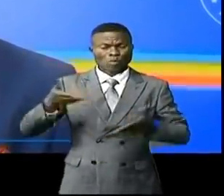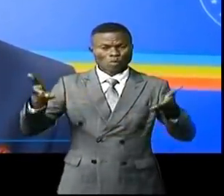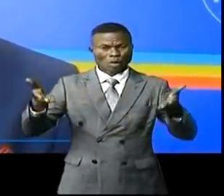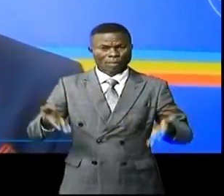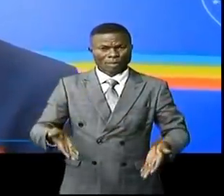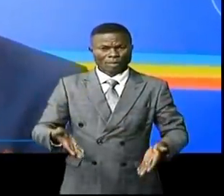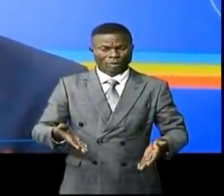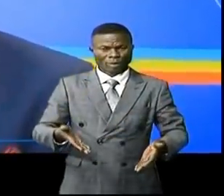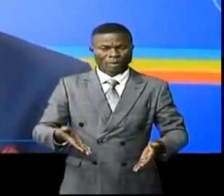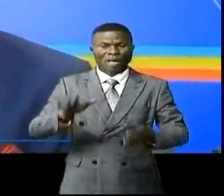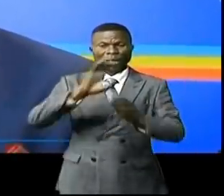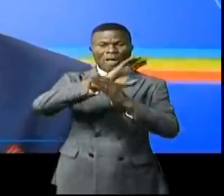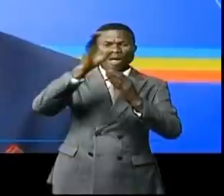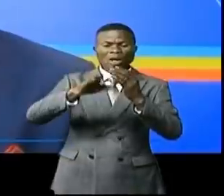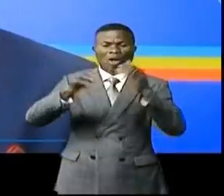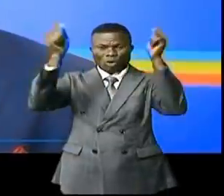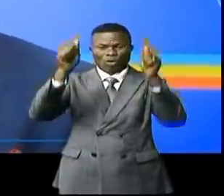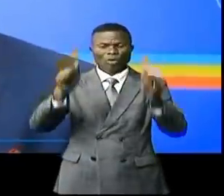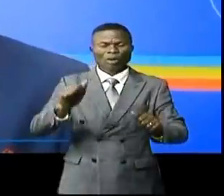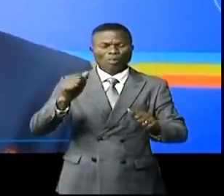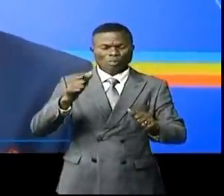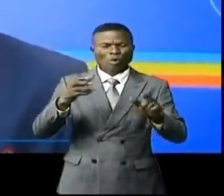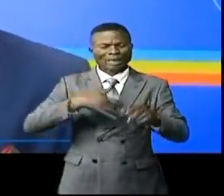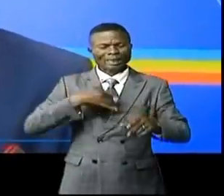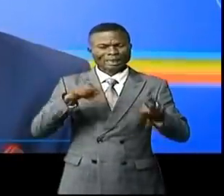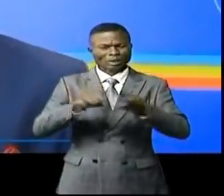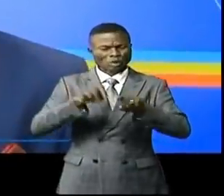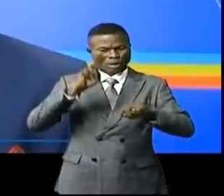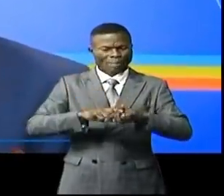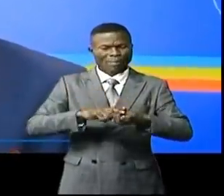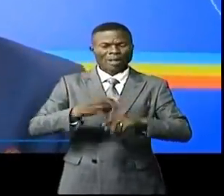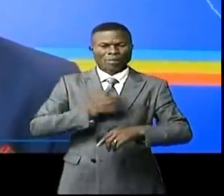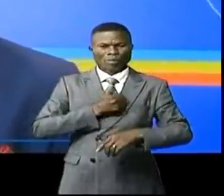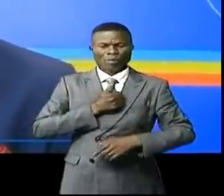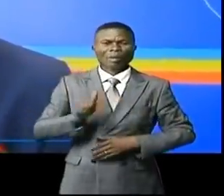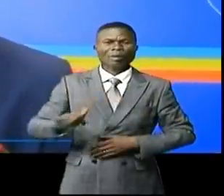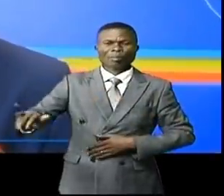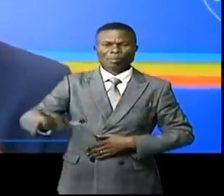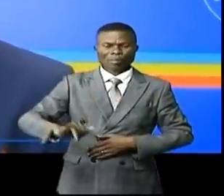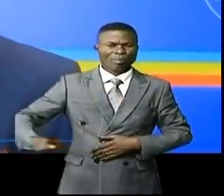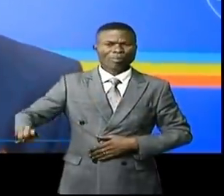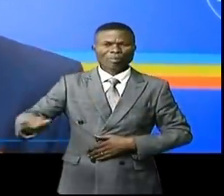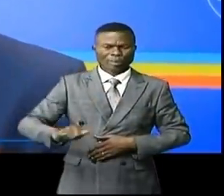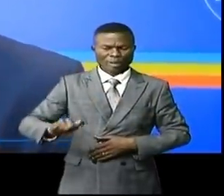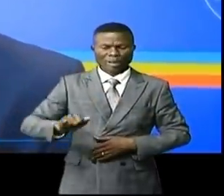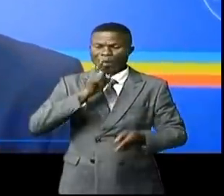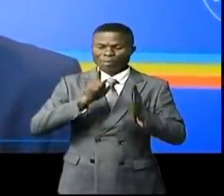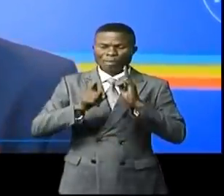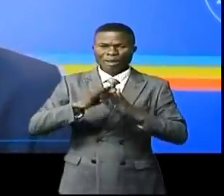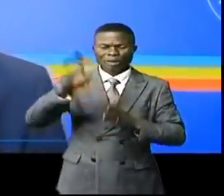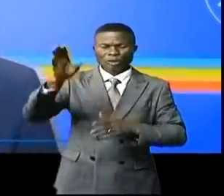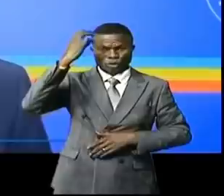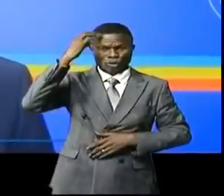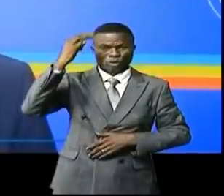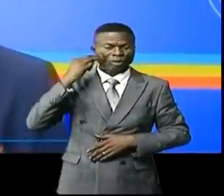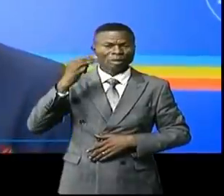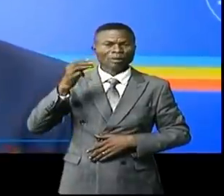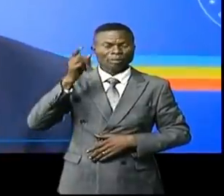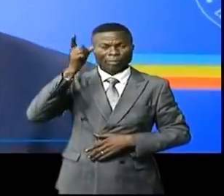sur le continent africain, je me sens chez moi. Je viens de m'entretenir avec son Excellence Monsieur le